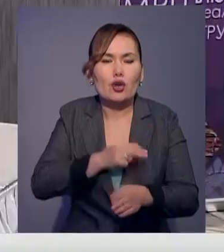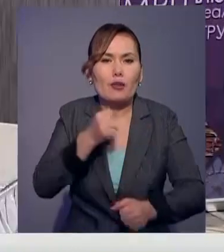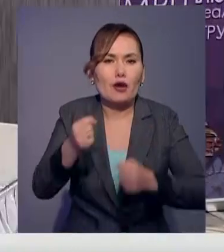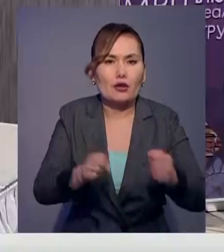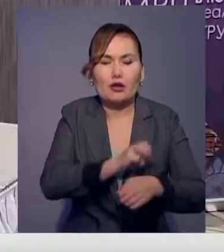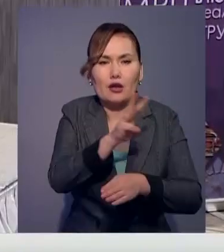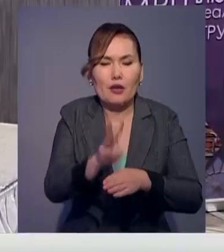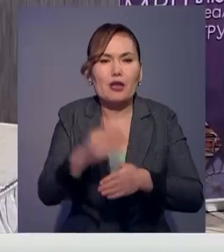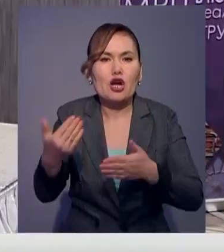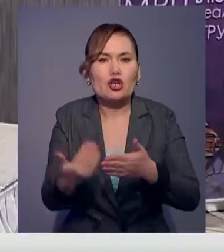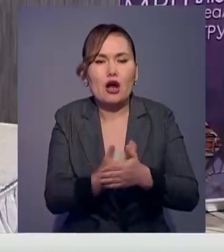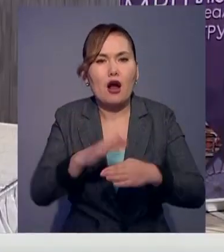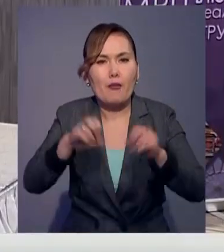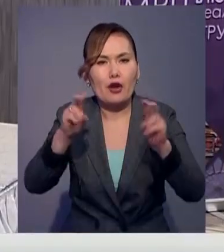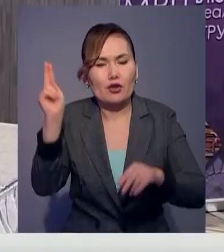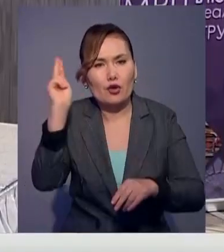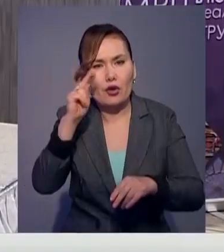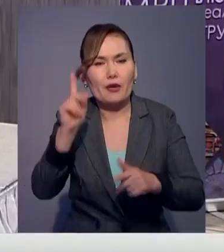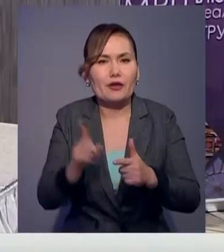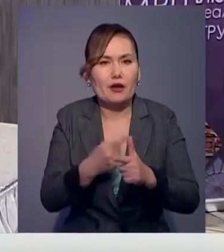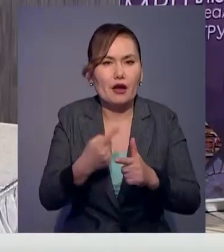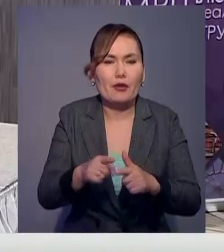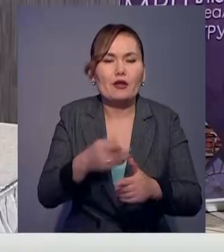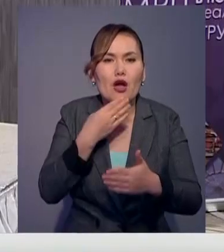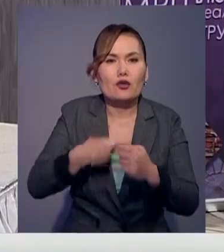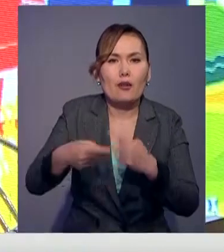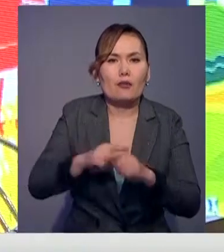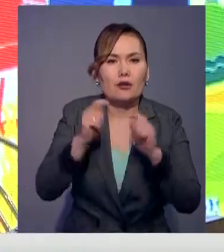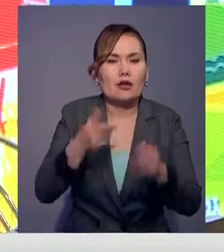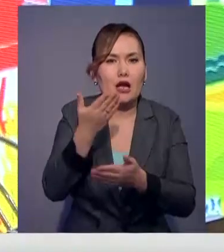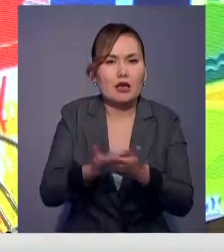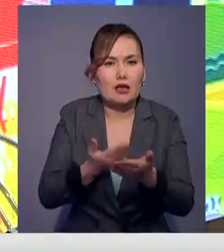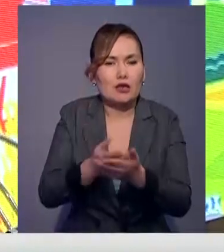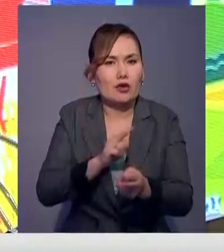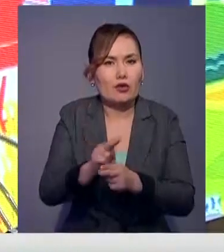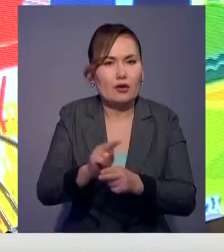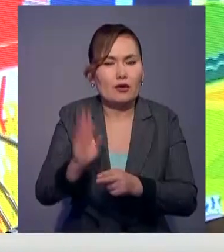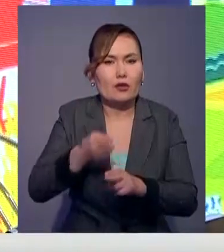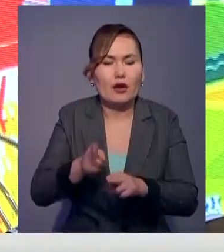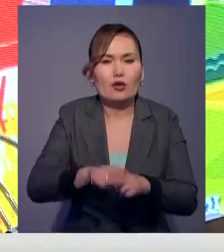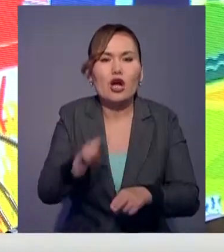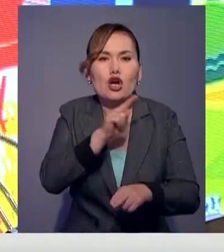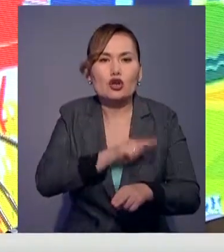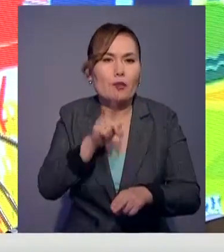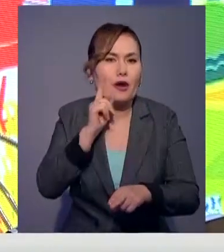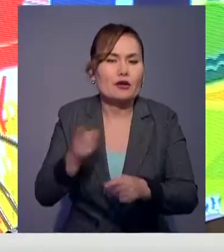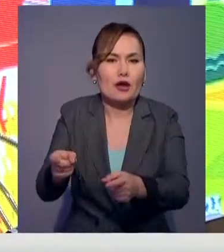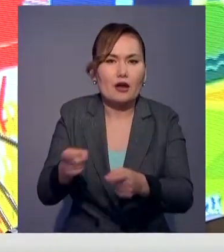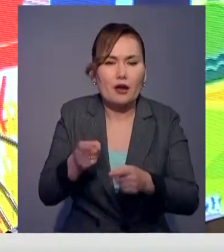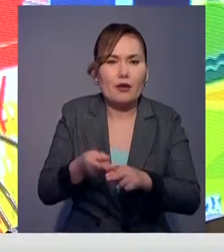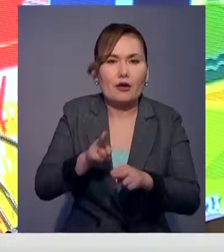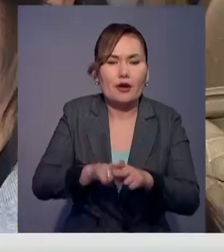орналастыруға, жаңа мамандық алуына, немесе кәсіп ашуына кеңес береді. Жас мамандарды жұмысқа тартуға бағытталған